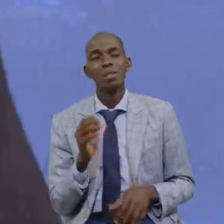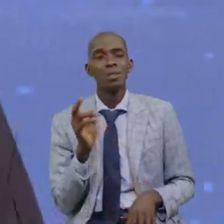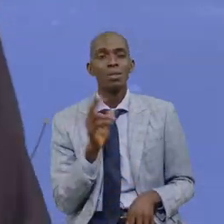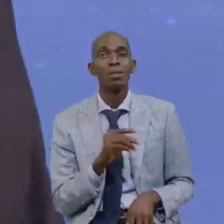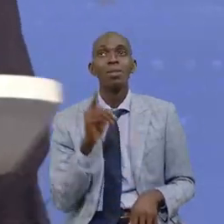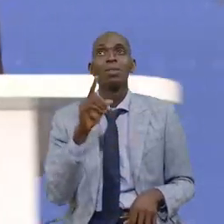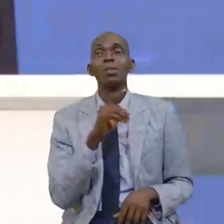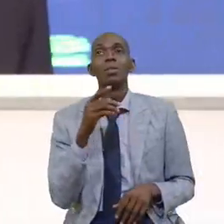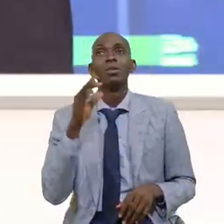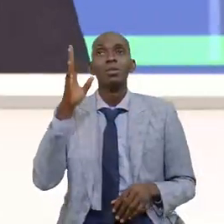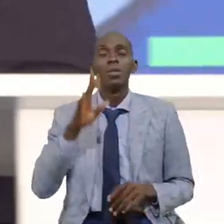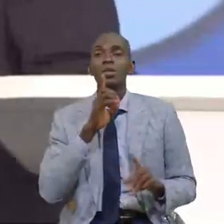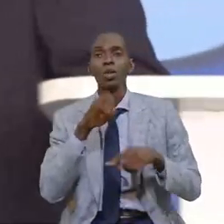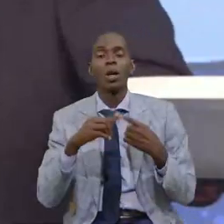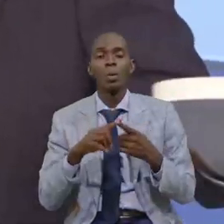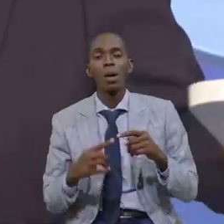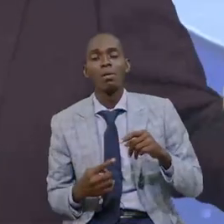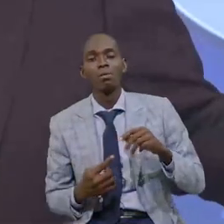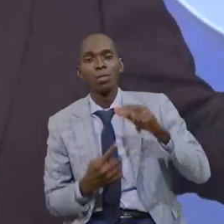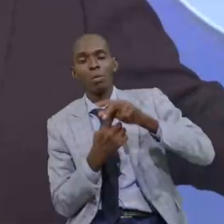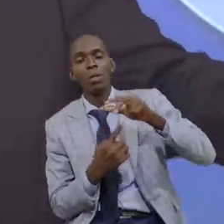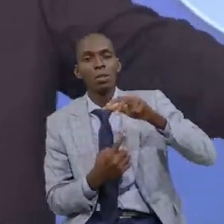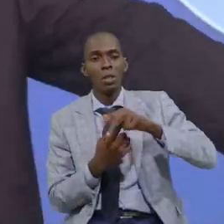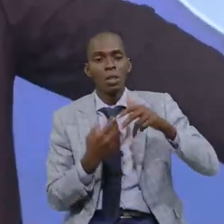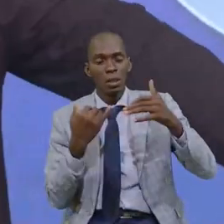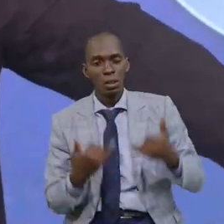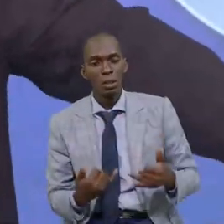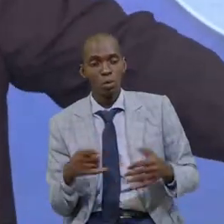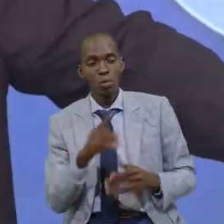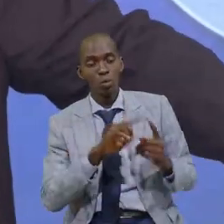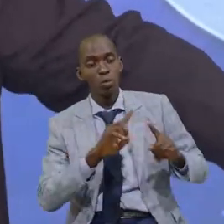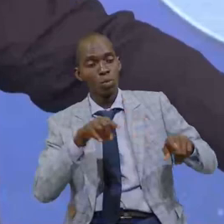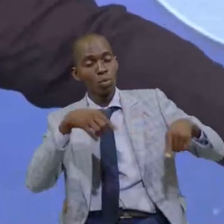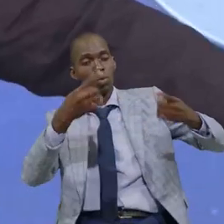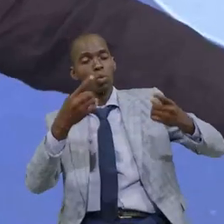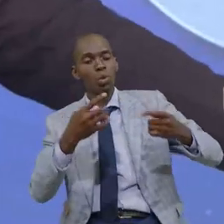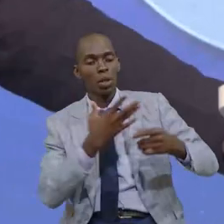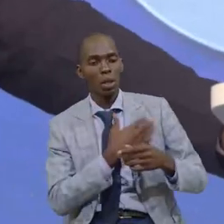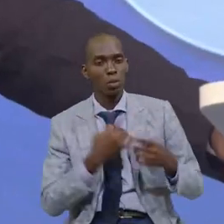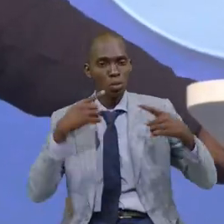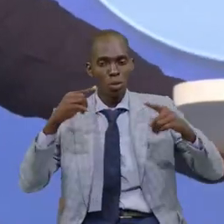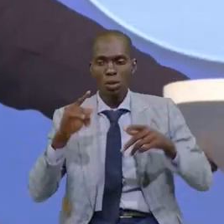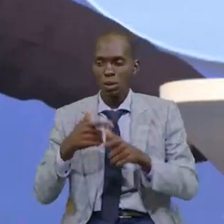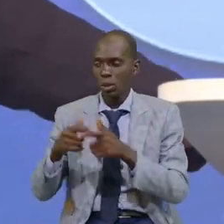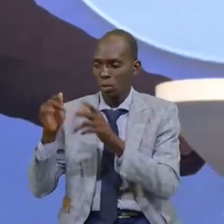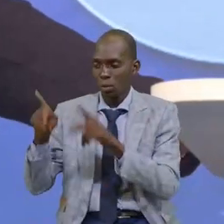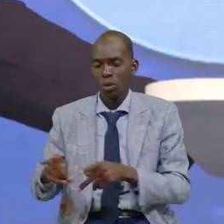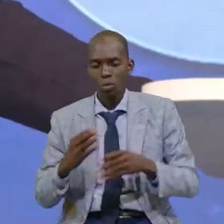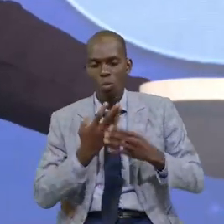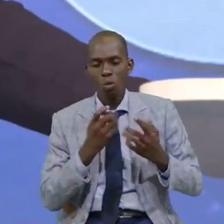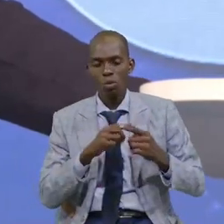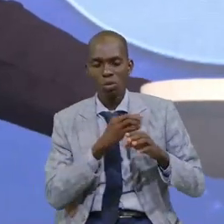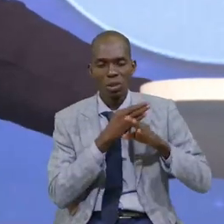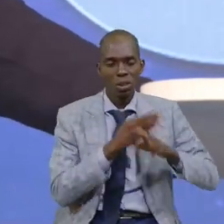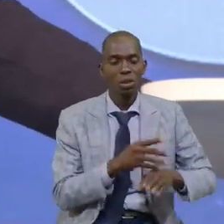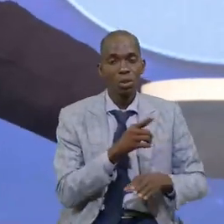leur a dit champion, champion, champion, champion. Et maintenant, ils veulent grandir. Et ils vont s'interposer devant vous avant que vous n'arriviez